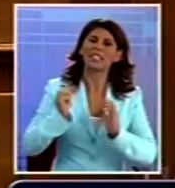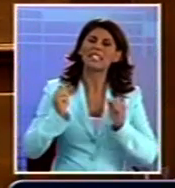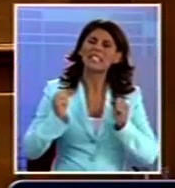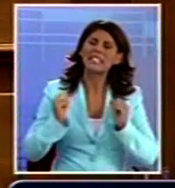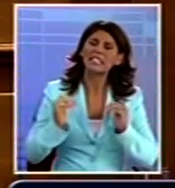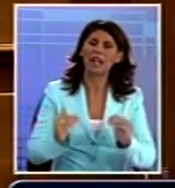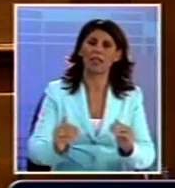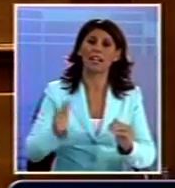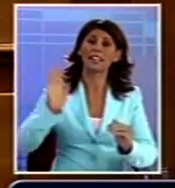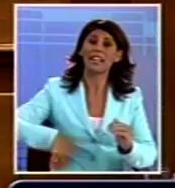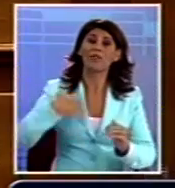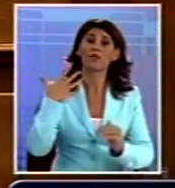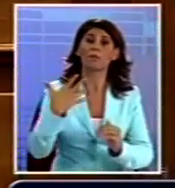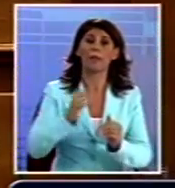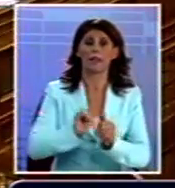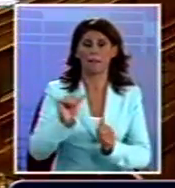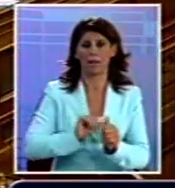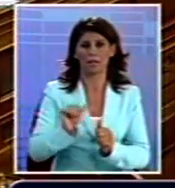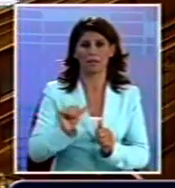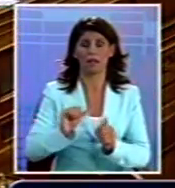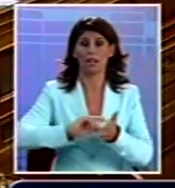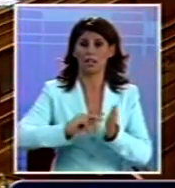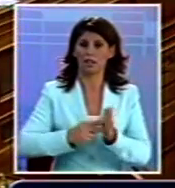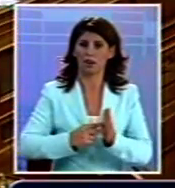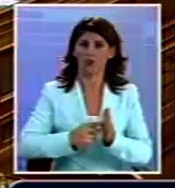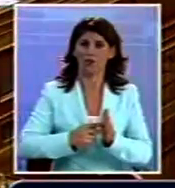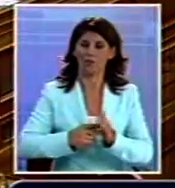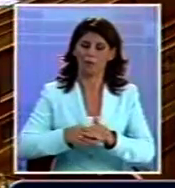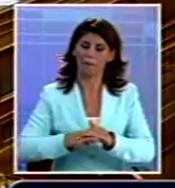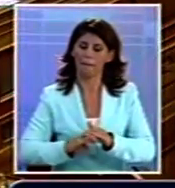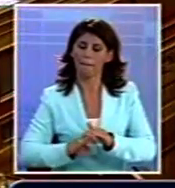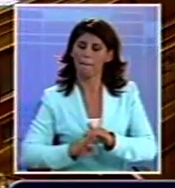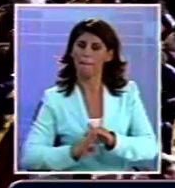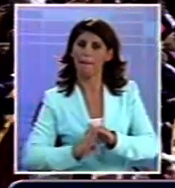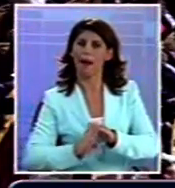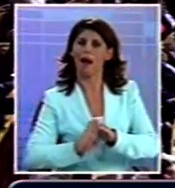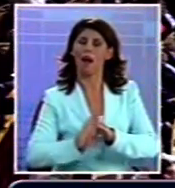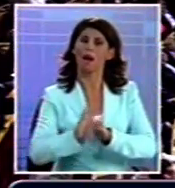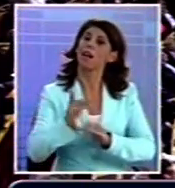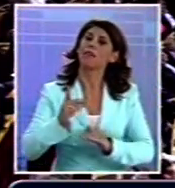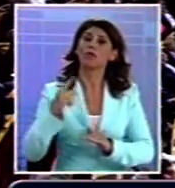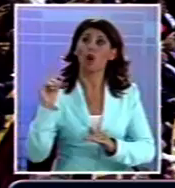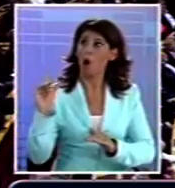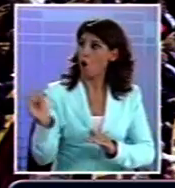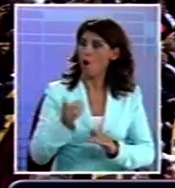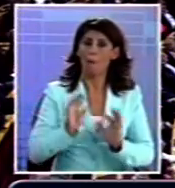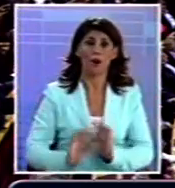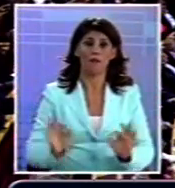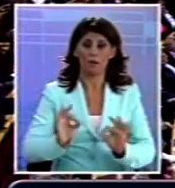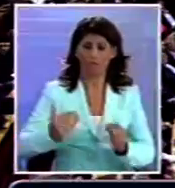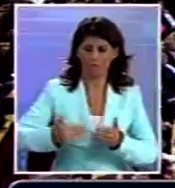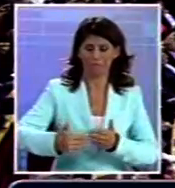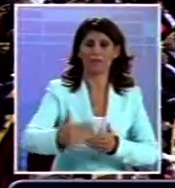τους τελευταίους 5 μήνες. Η οικονομία γύρισε προς τα πάνω και σύμφωνα με όλες τις προβλέψεις τα επόμενα